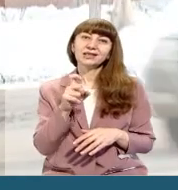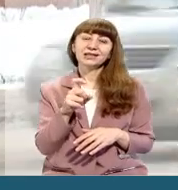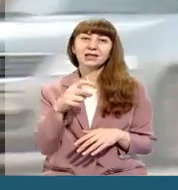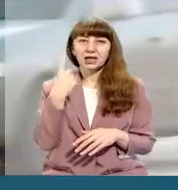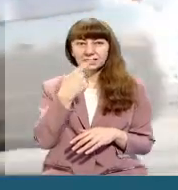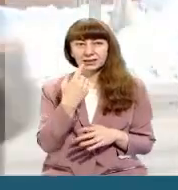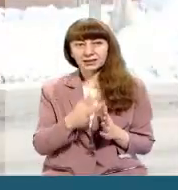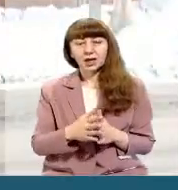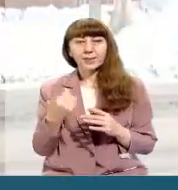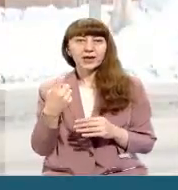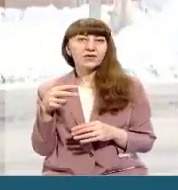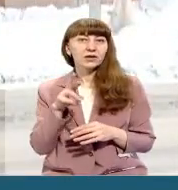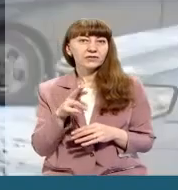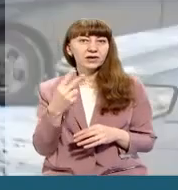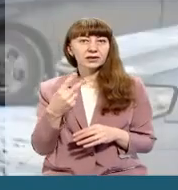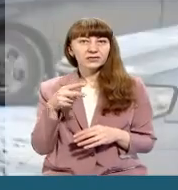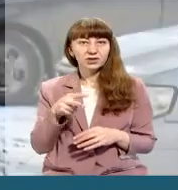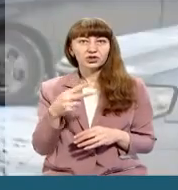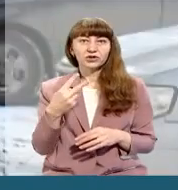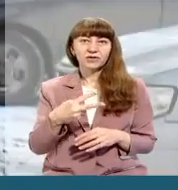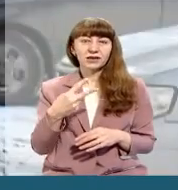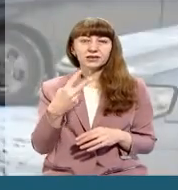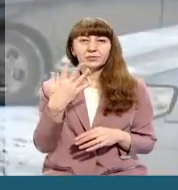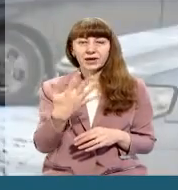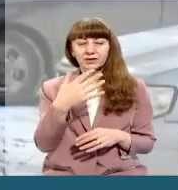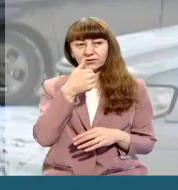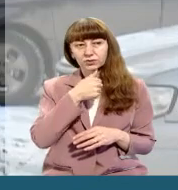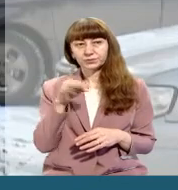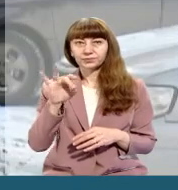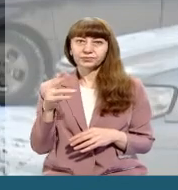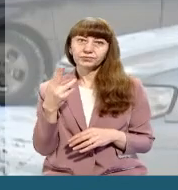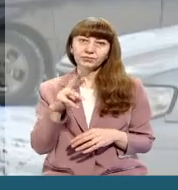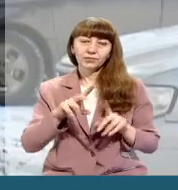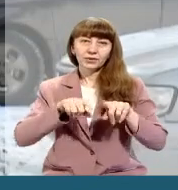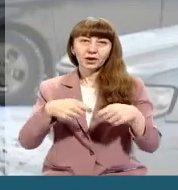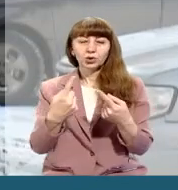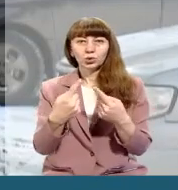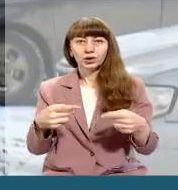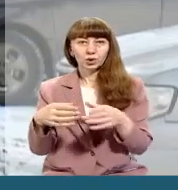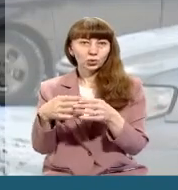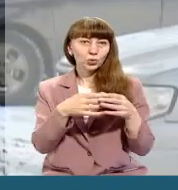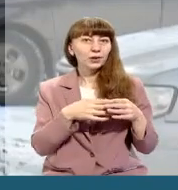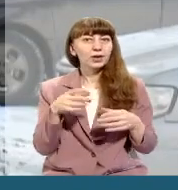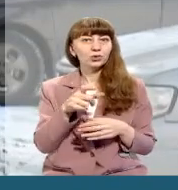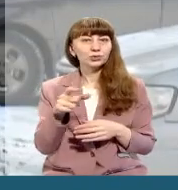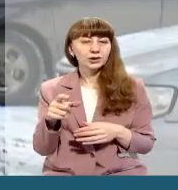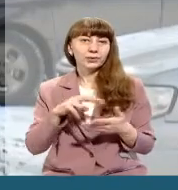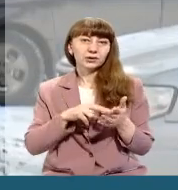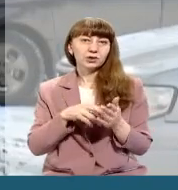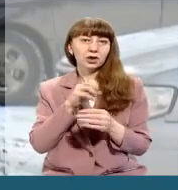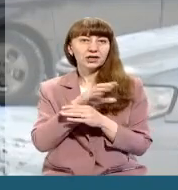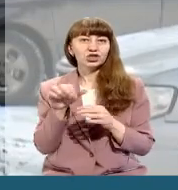этапе то есть с 1 января 2025 года декларацию представят остальные категории граждан планируется охватить